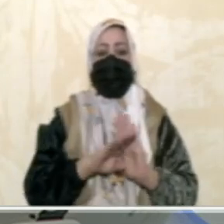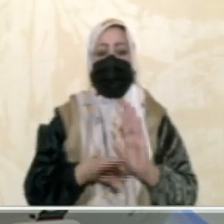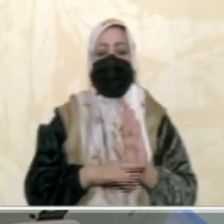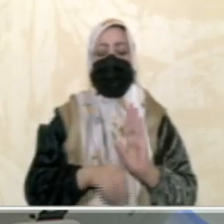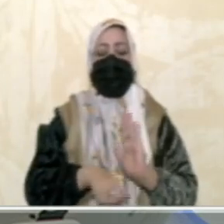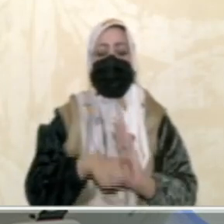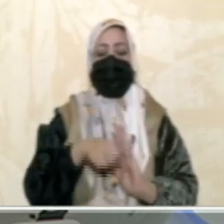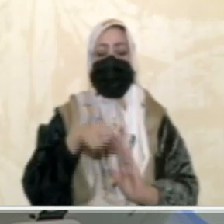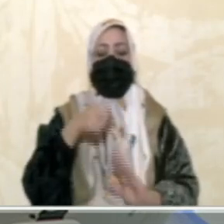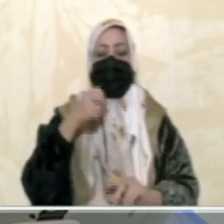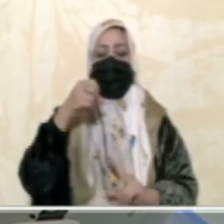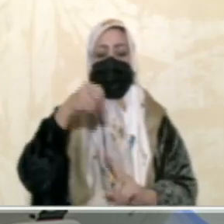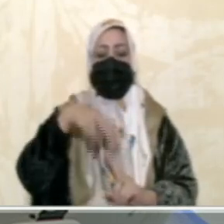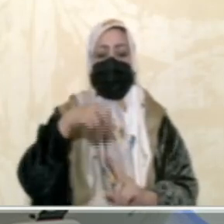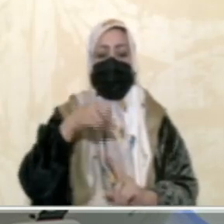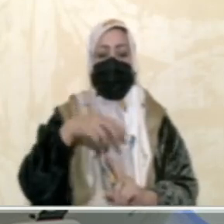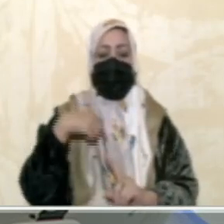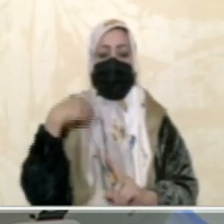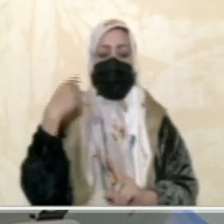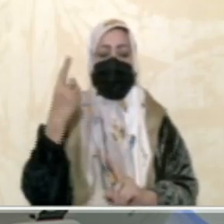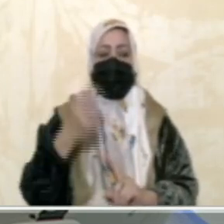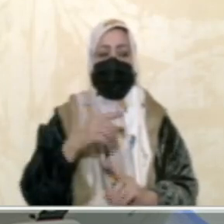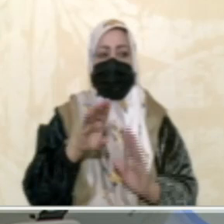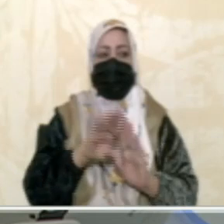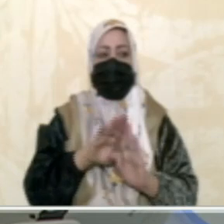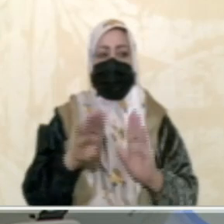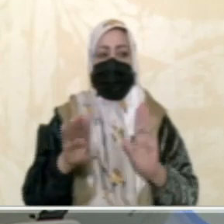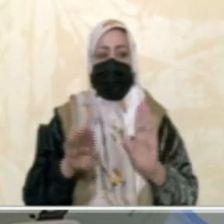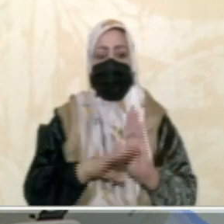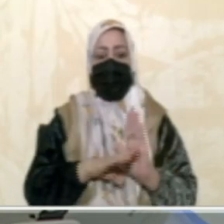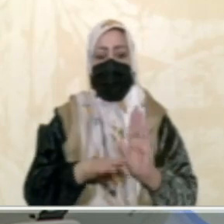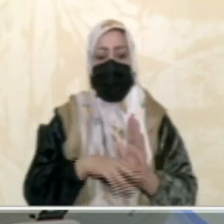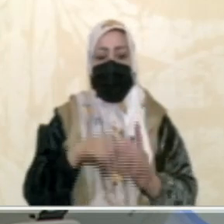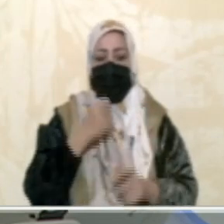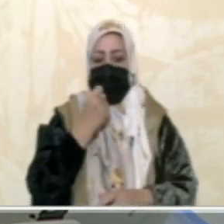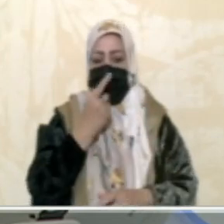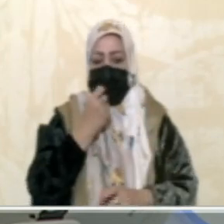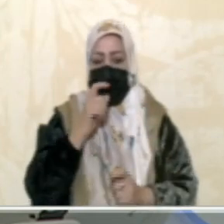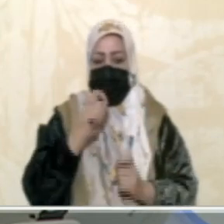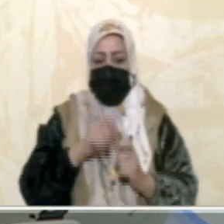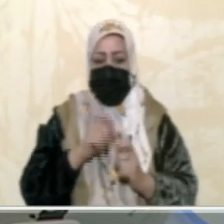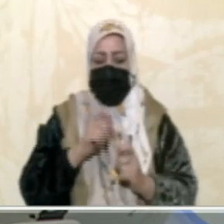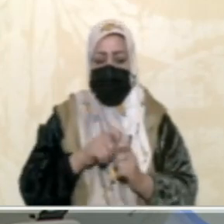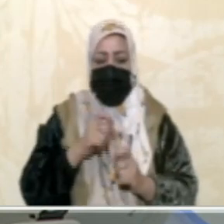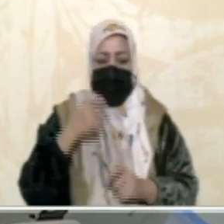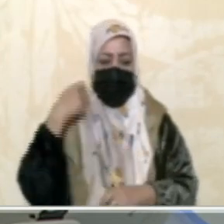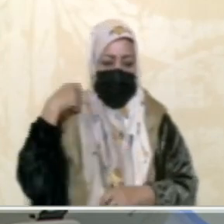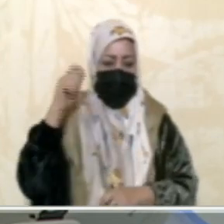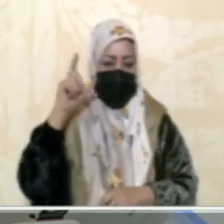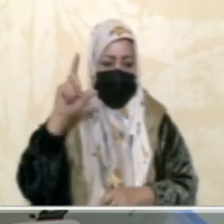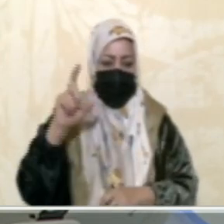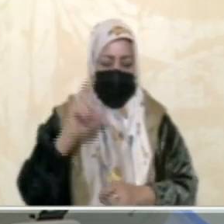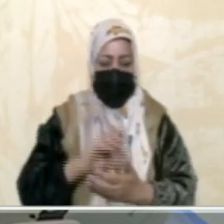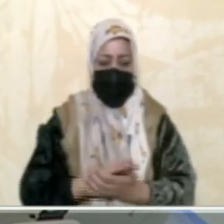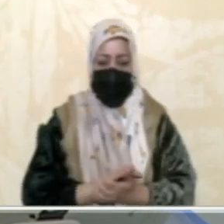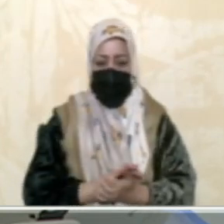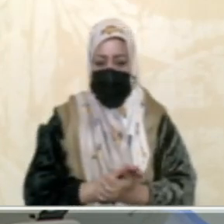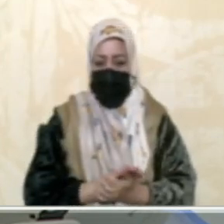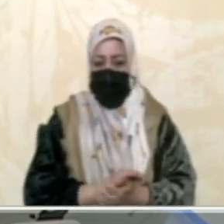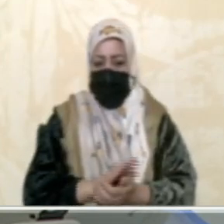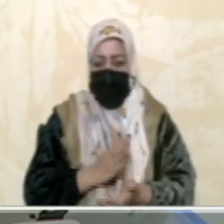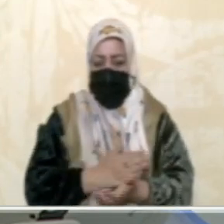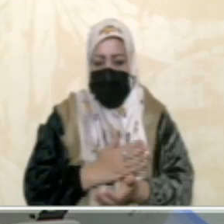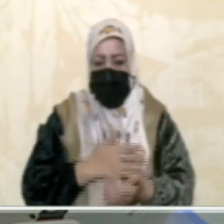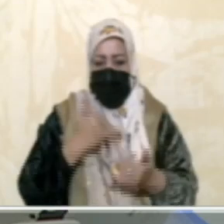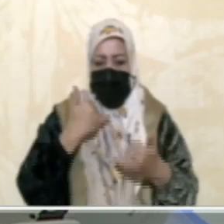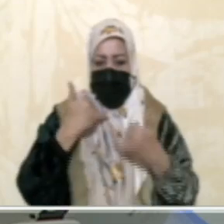مع دار الافتاء قبل ان استقبل الاسئله لاجيب عنها